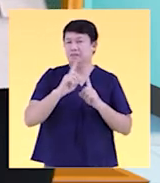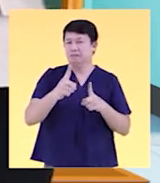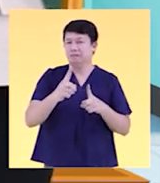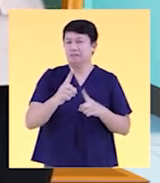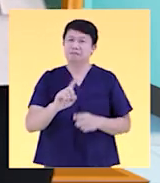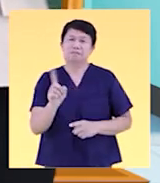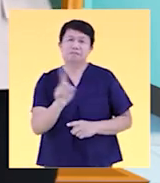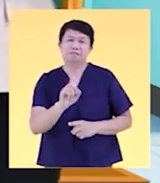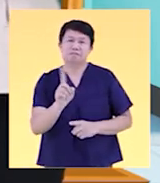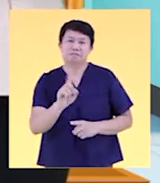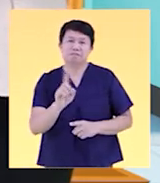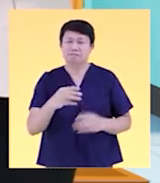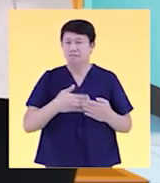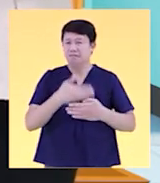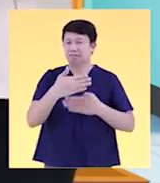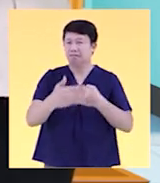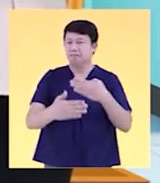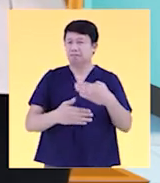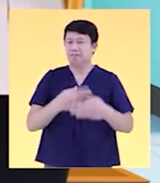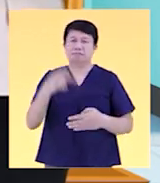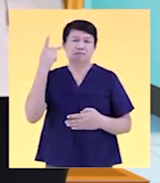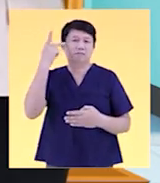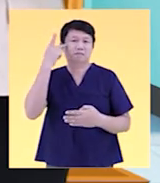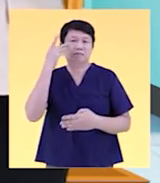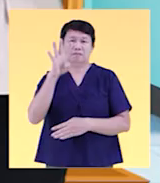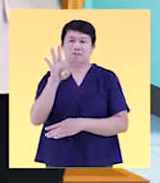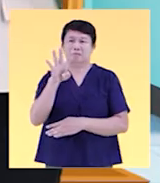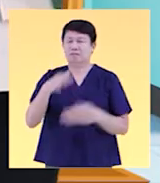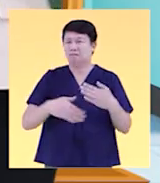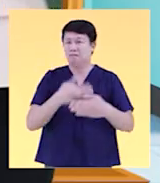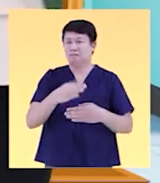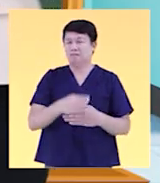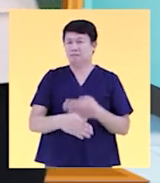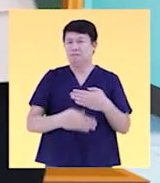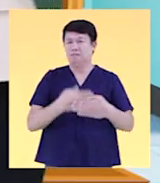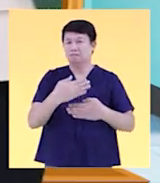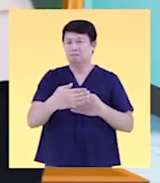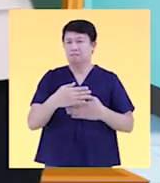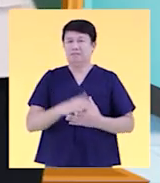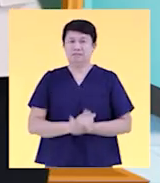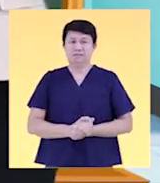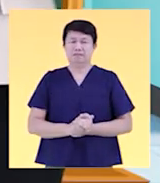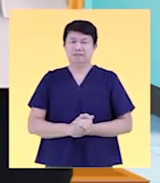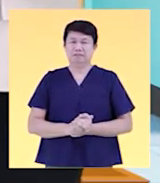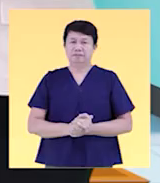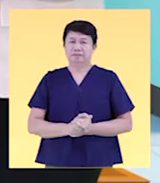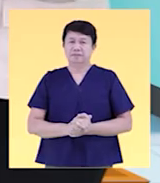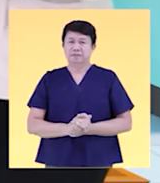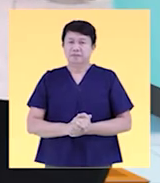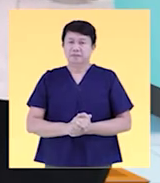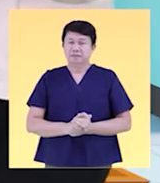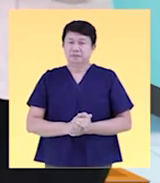pagsagot. Ano-ano ang mga steps ng POLIA's four-step procedure?